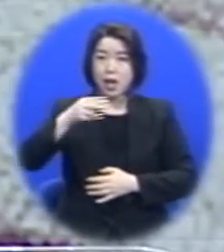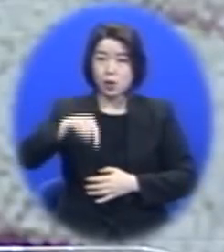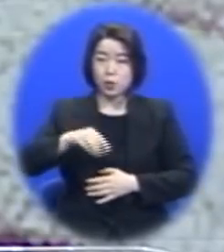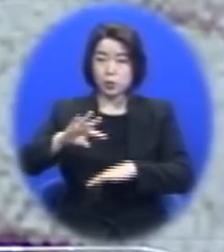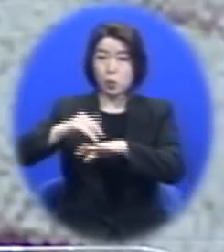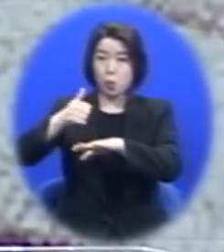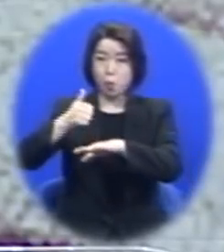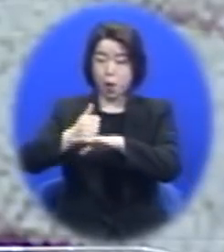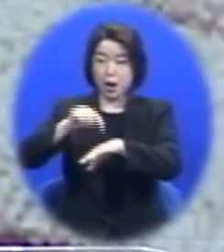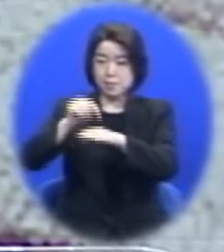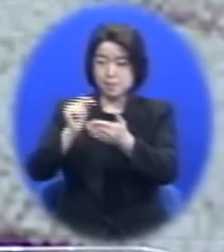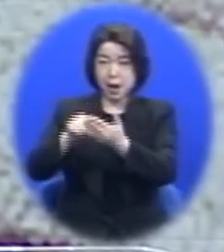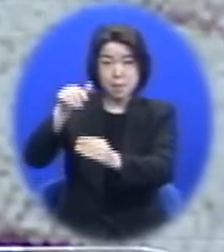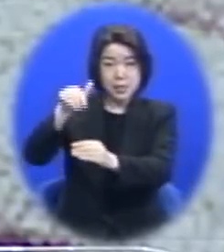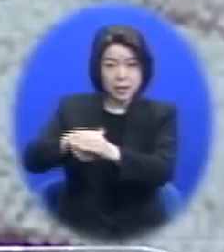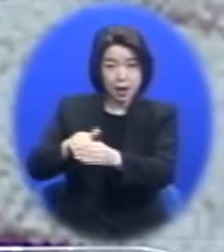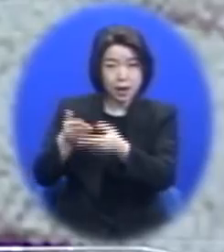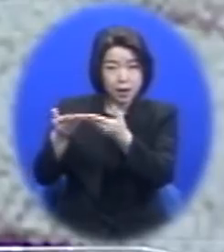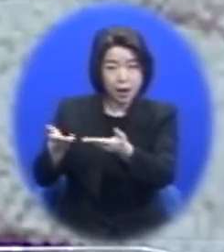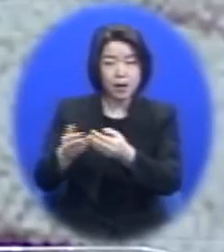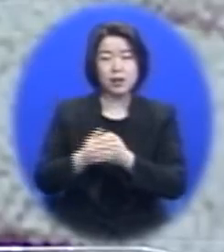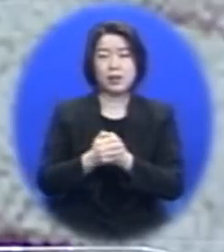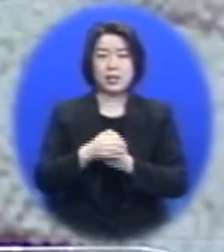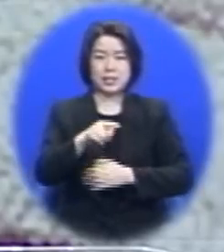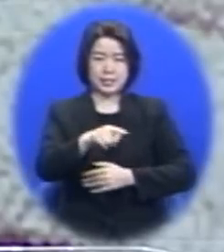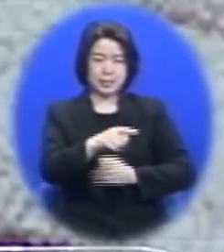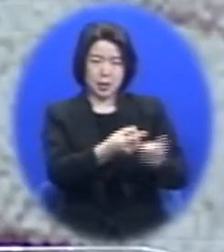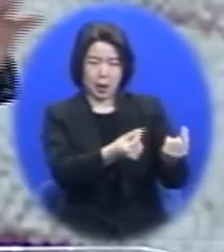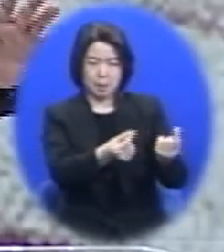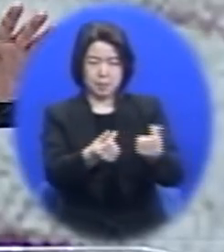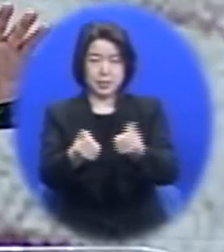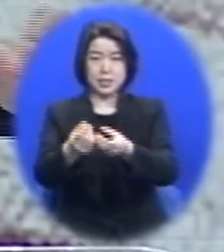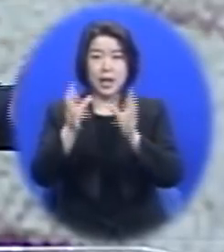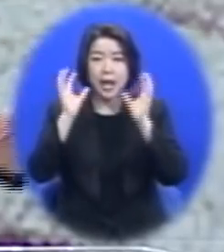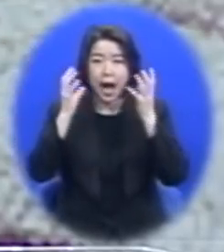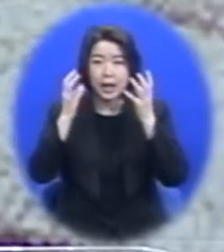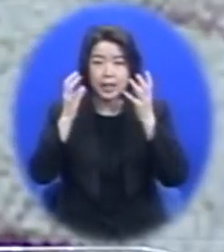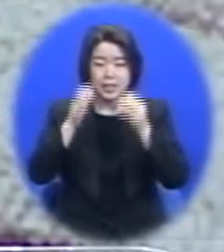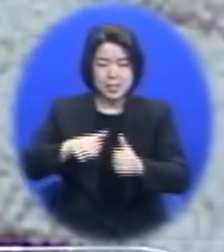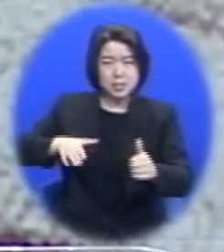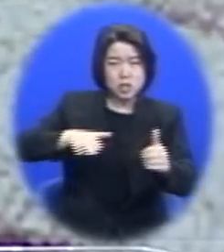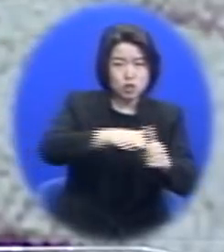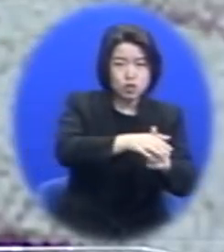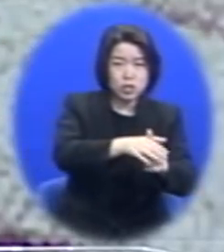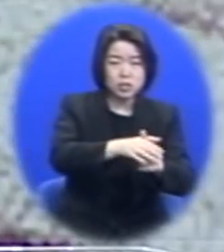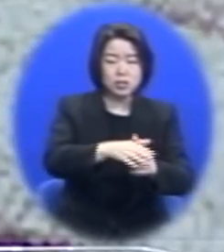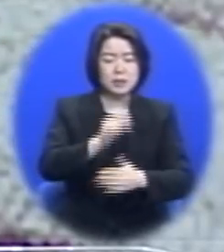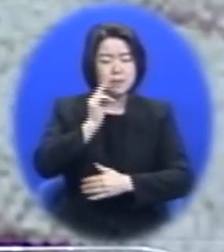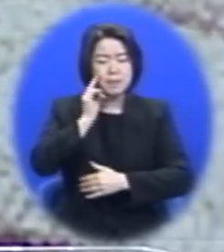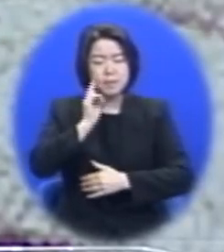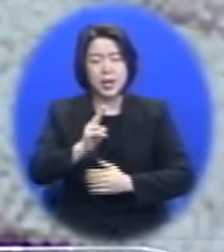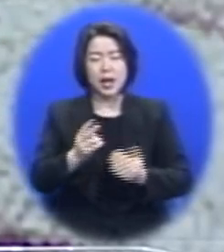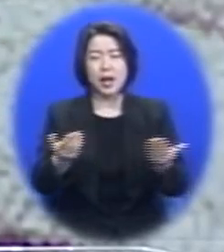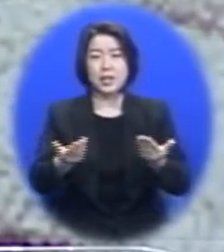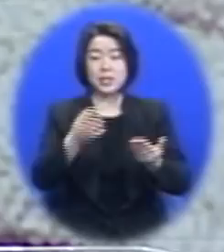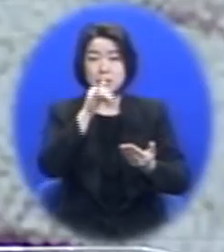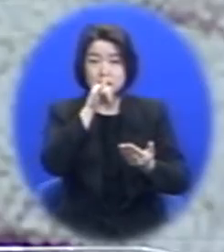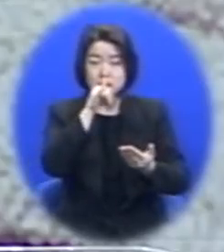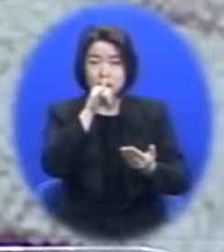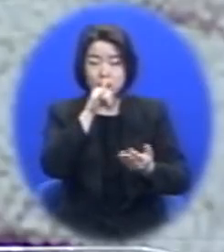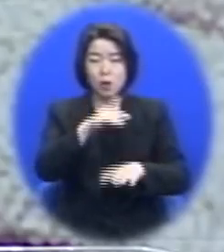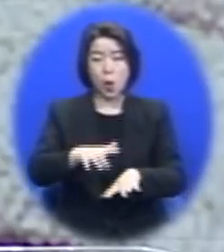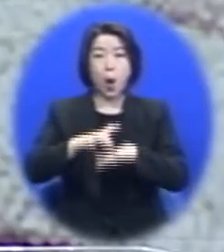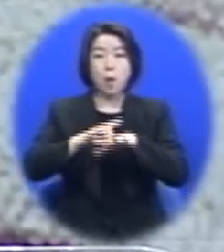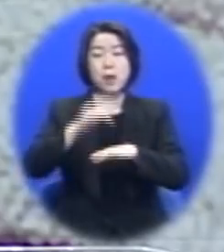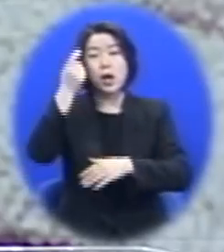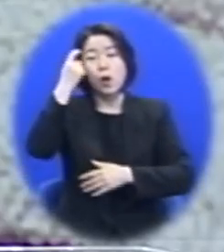그 예수님과 같은 어린 아이들을 다 죽여버리는 끔찍한 만행을 저질러 쪄요 마귀가 왜